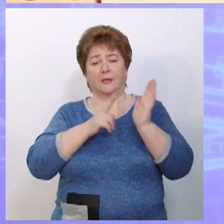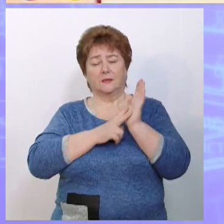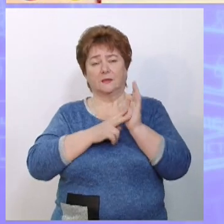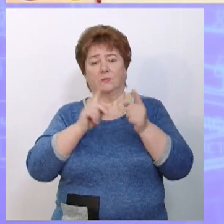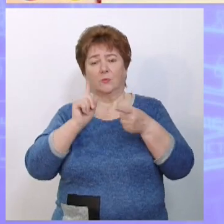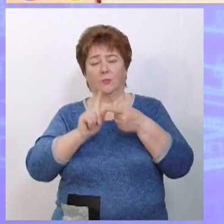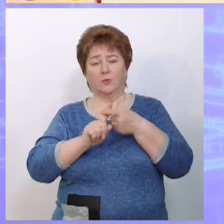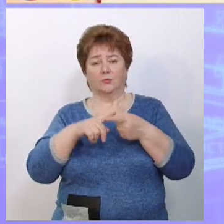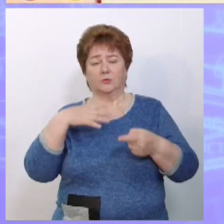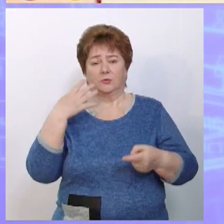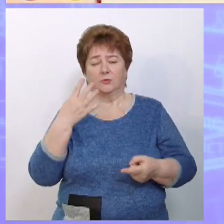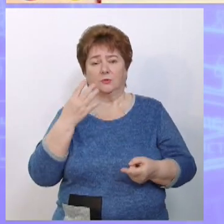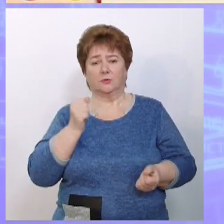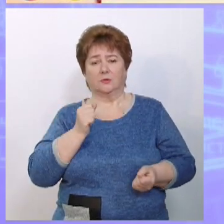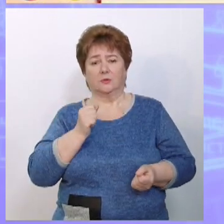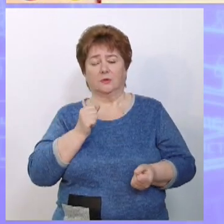7 плюс 4.